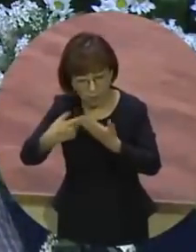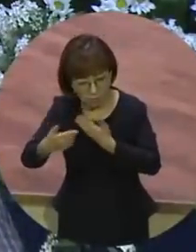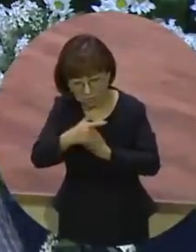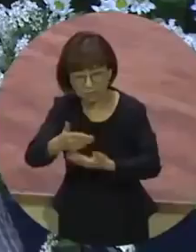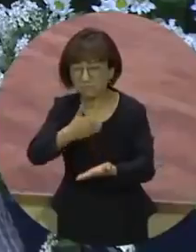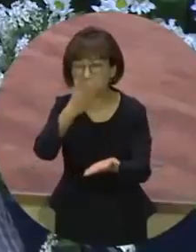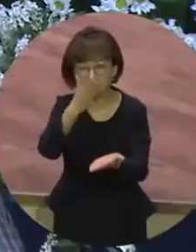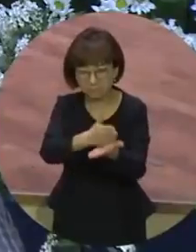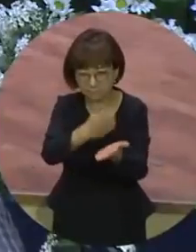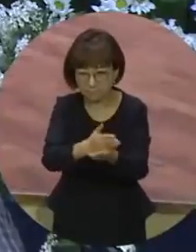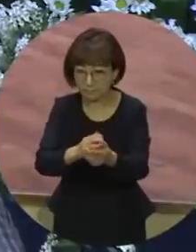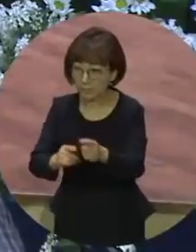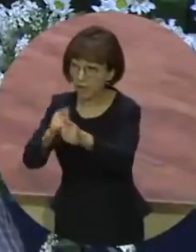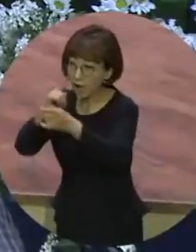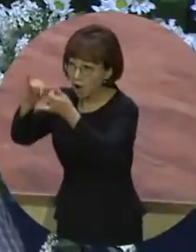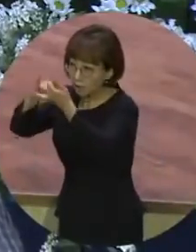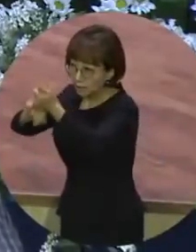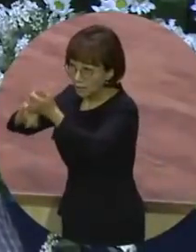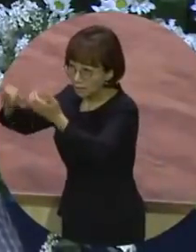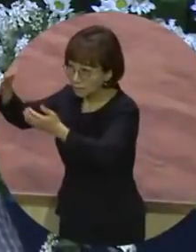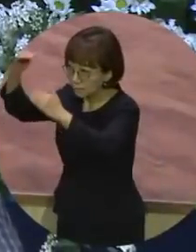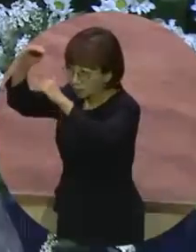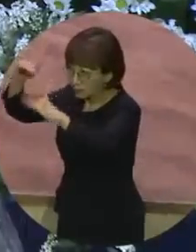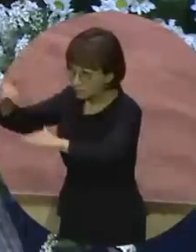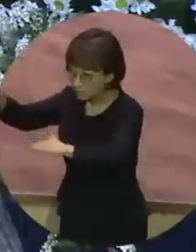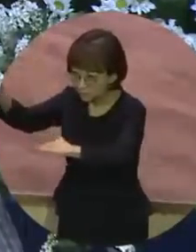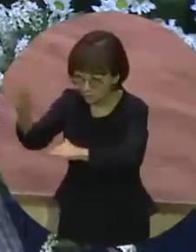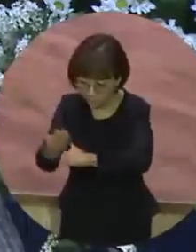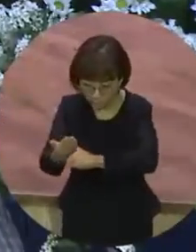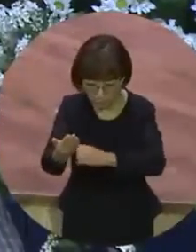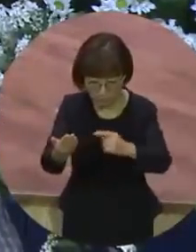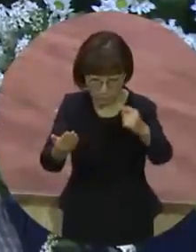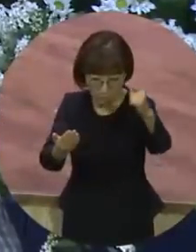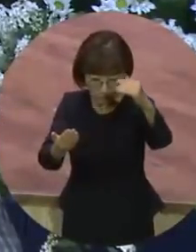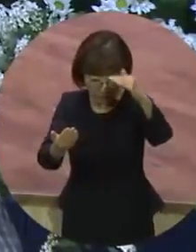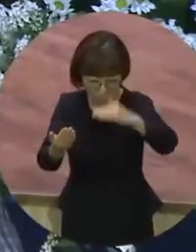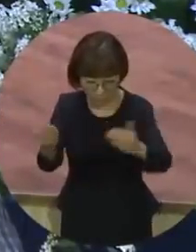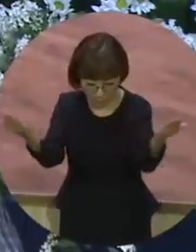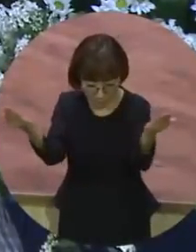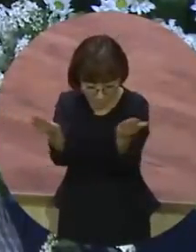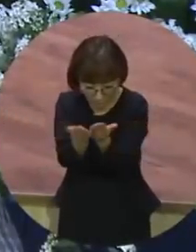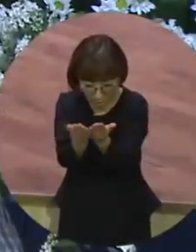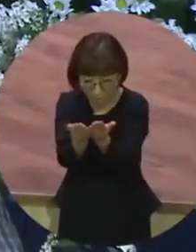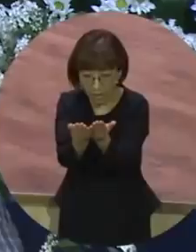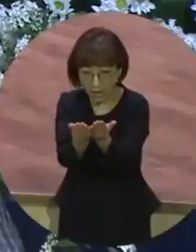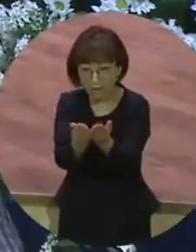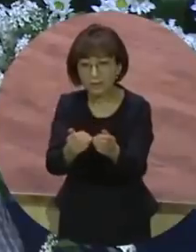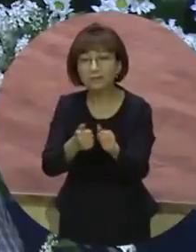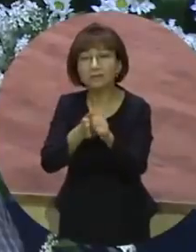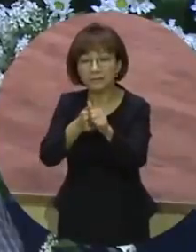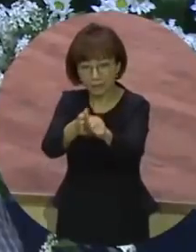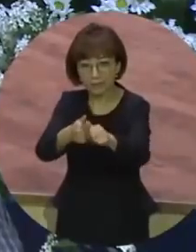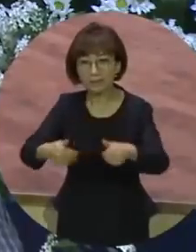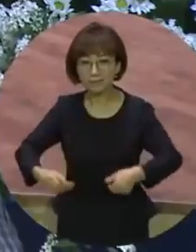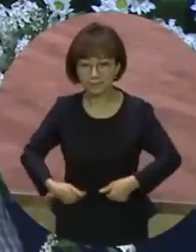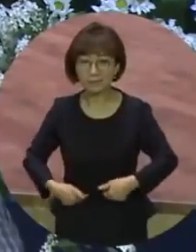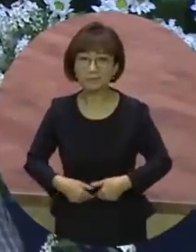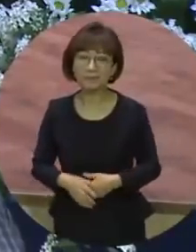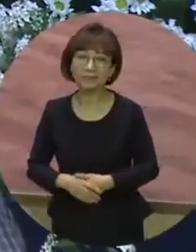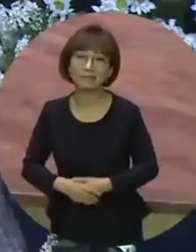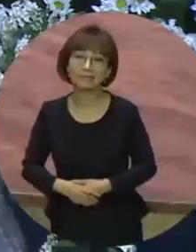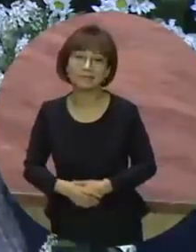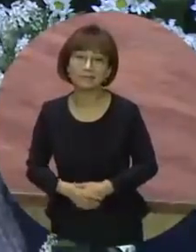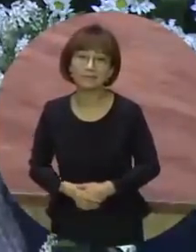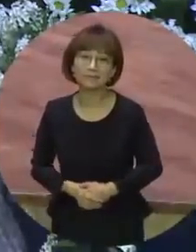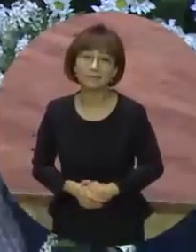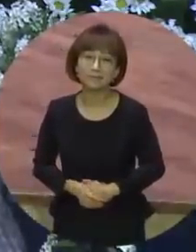돼요. 이게 믿음의 사람이에요. 이게 하나님의 이 뜻을 이루는 사람이에요. 이런 사람의 이 사역만이